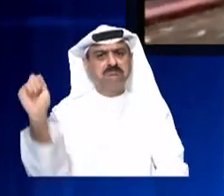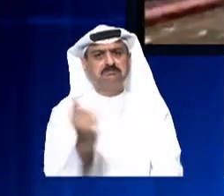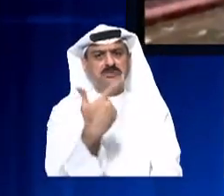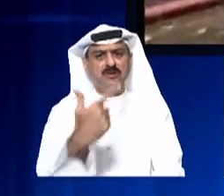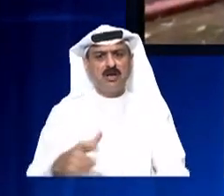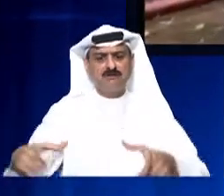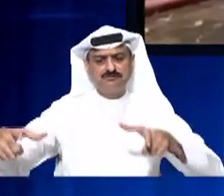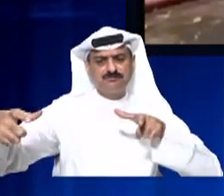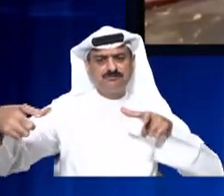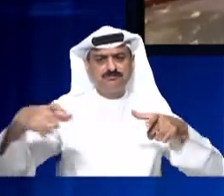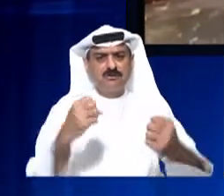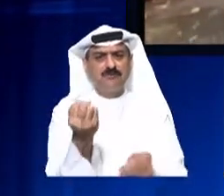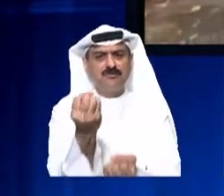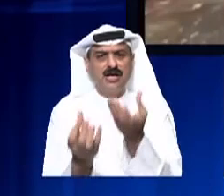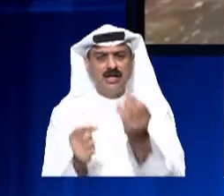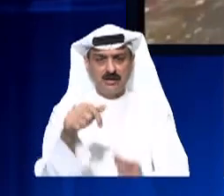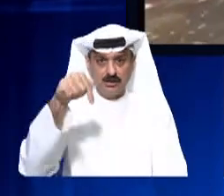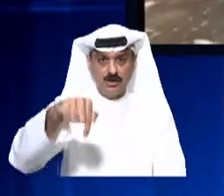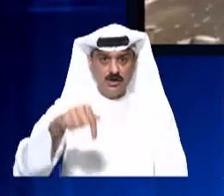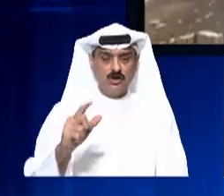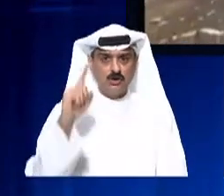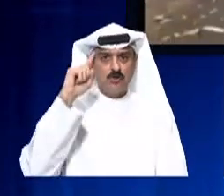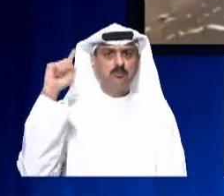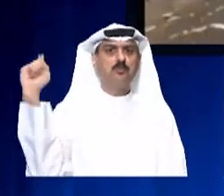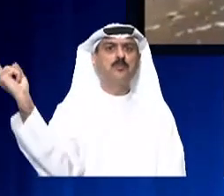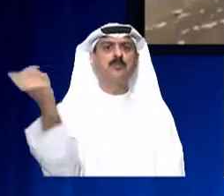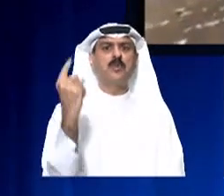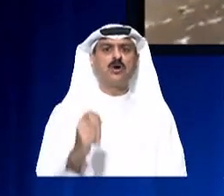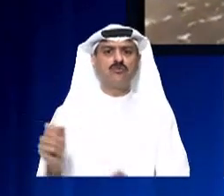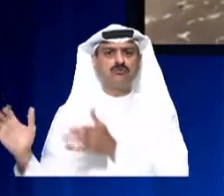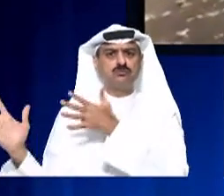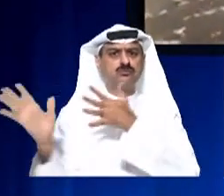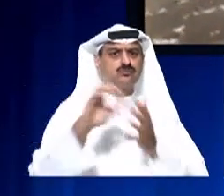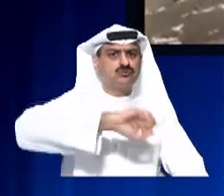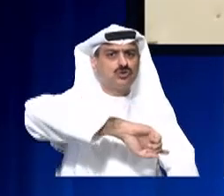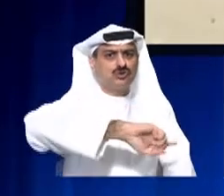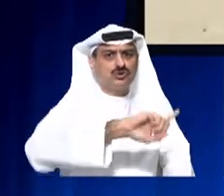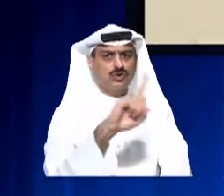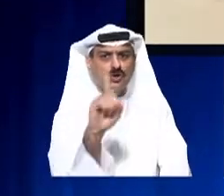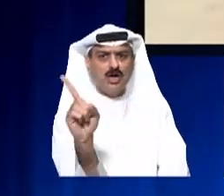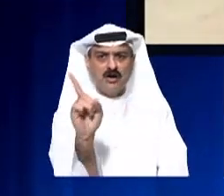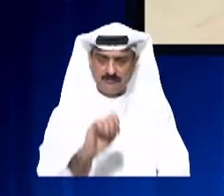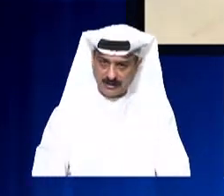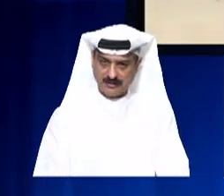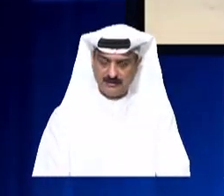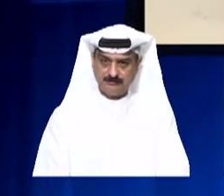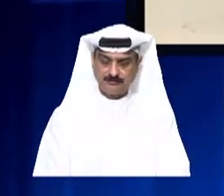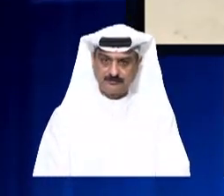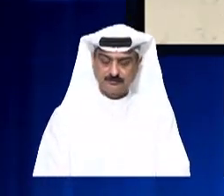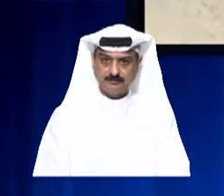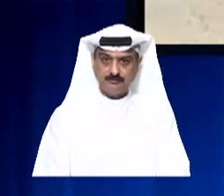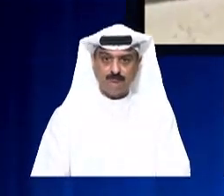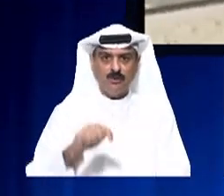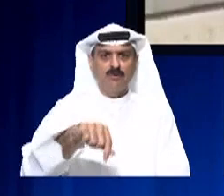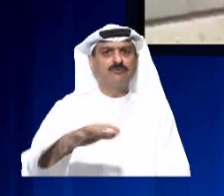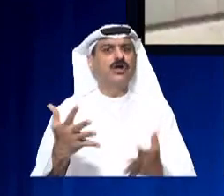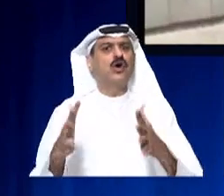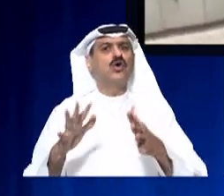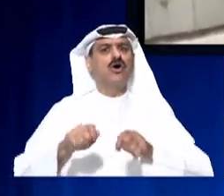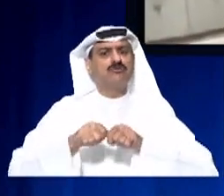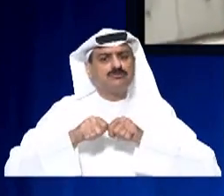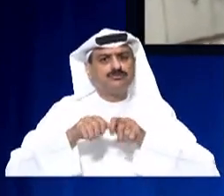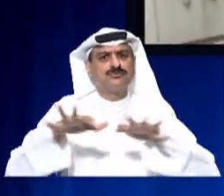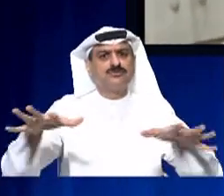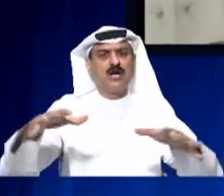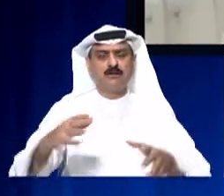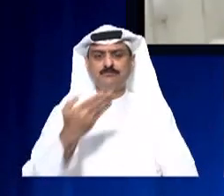طبعا واليوم مثلكم عارفين الرياح كانت سريعة مما شكلت خطورة كبيرة على امتداد وانتشار الحريق،